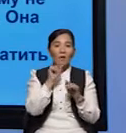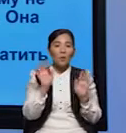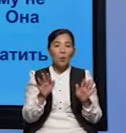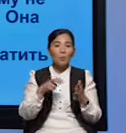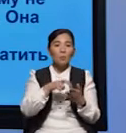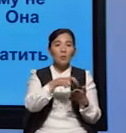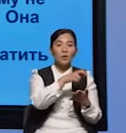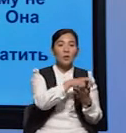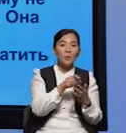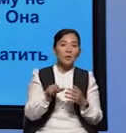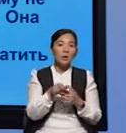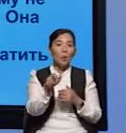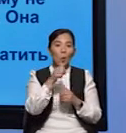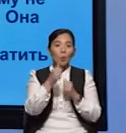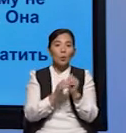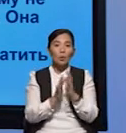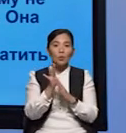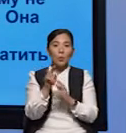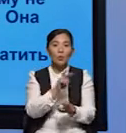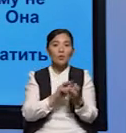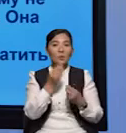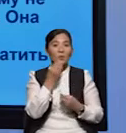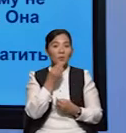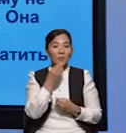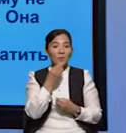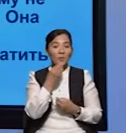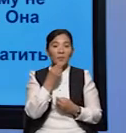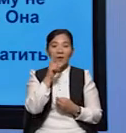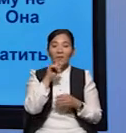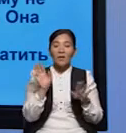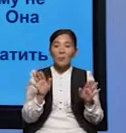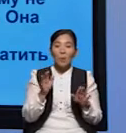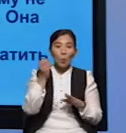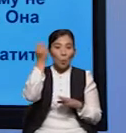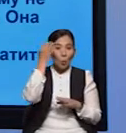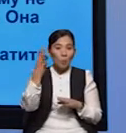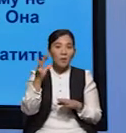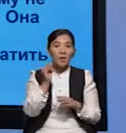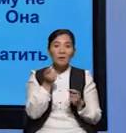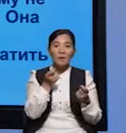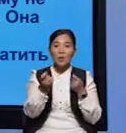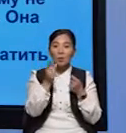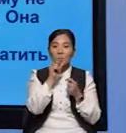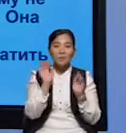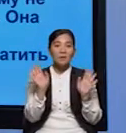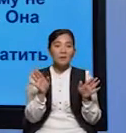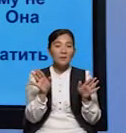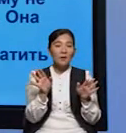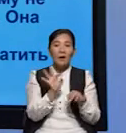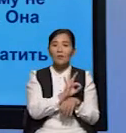прыгающих по дорожкам около кустов в поисках пищи. Воробьи умные и осторожные